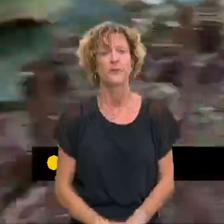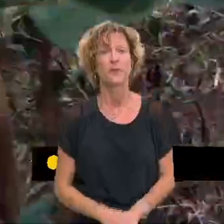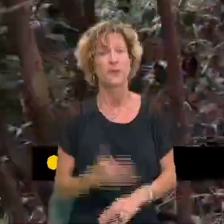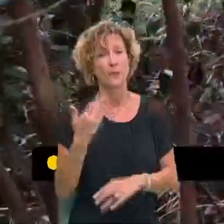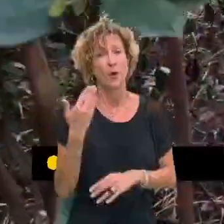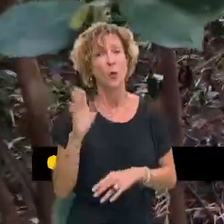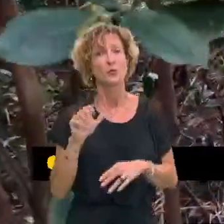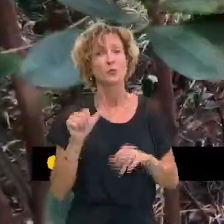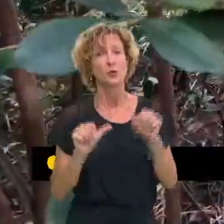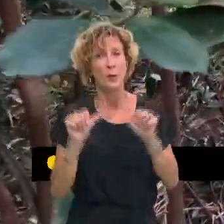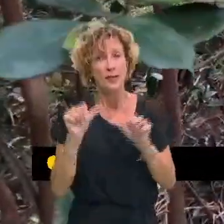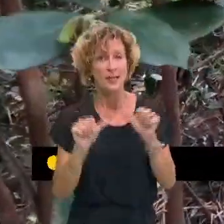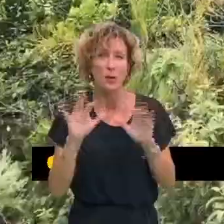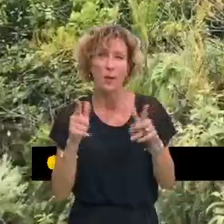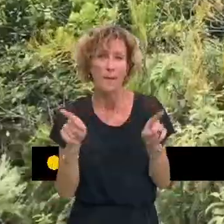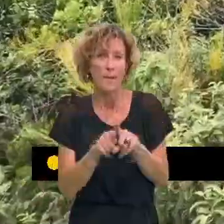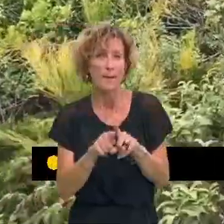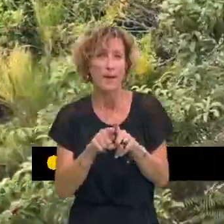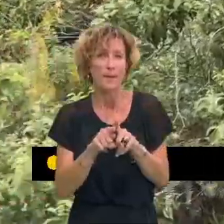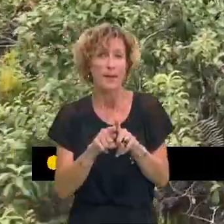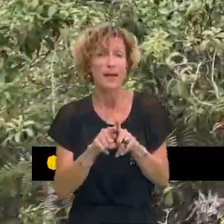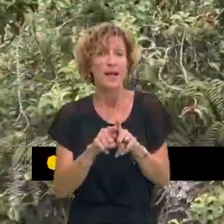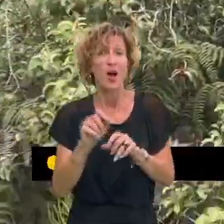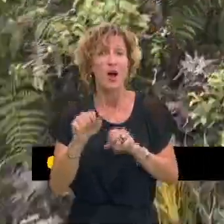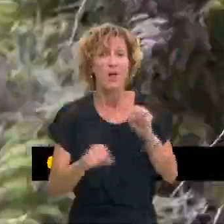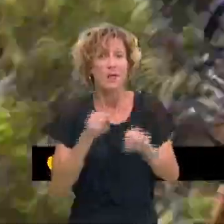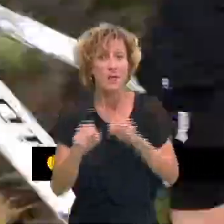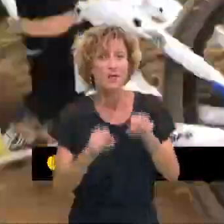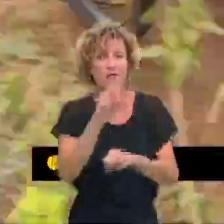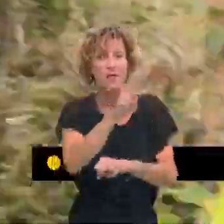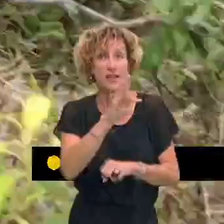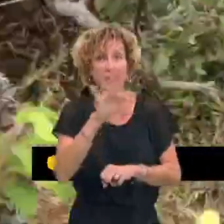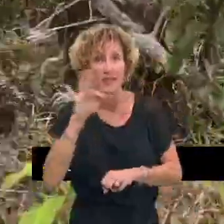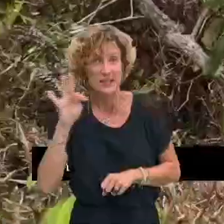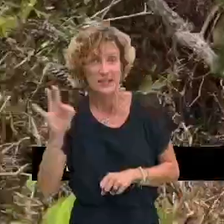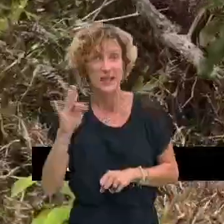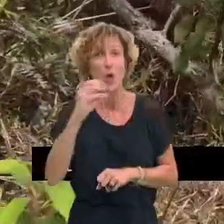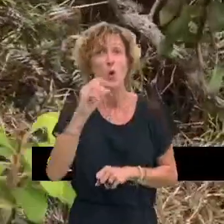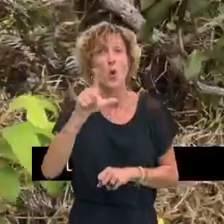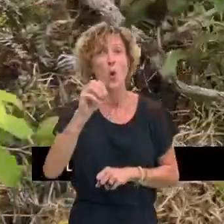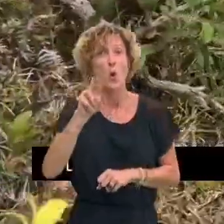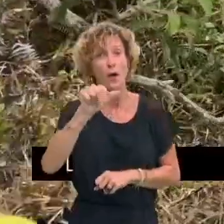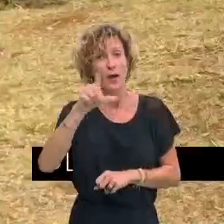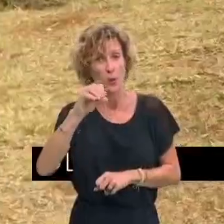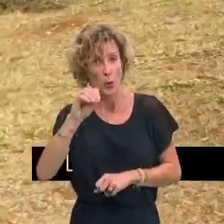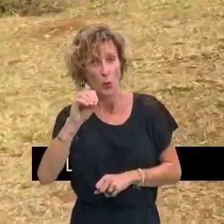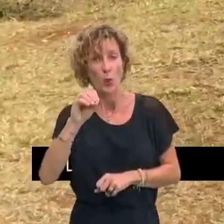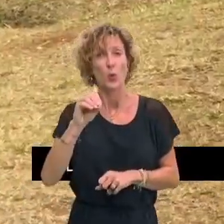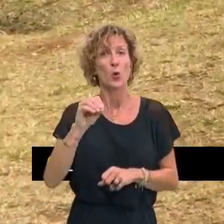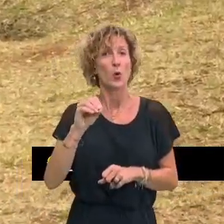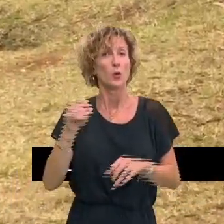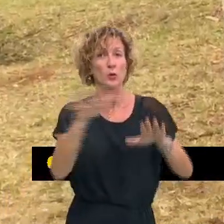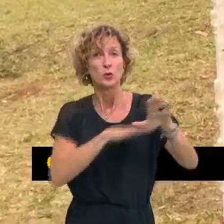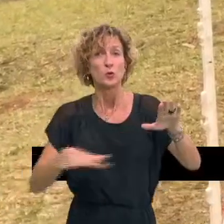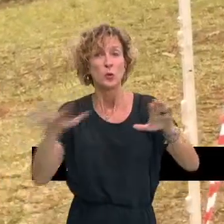Autre épreuve, un peu du même genre, mais sur 2 roues. Le rallye VTT Cross Country du Colorado. Il se dispute sur tout l'espace de